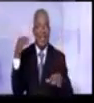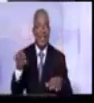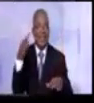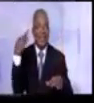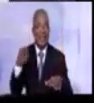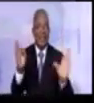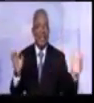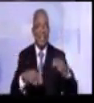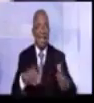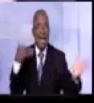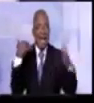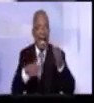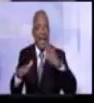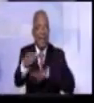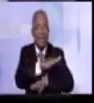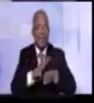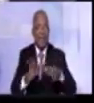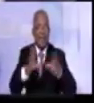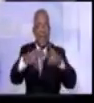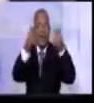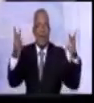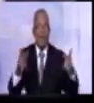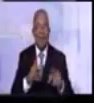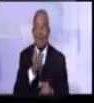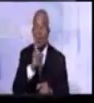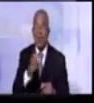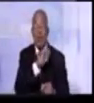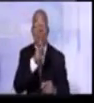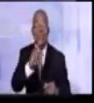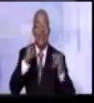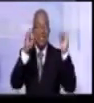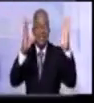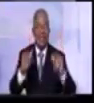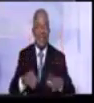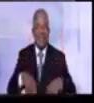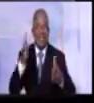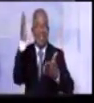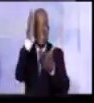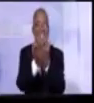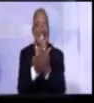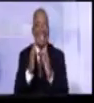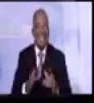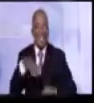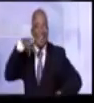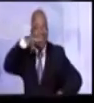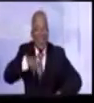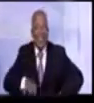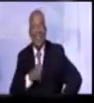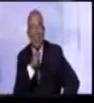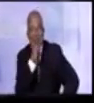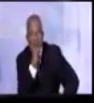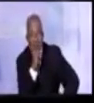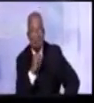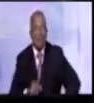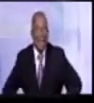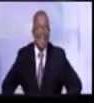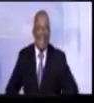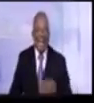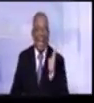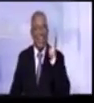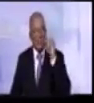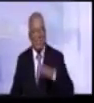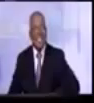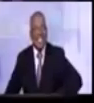marqué une halte sur le stand de la Côte d'Ivoire pour échanger avec les autorités ivoiriennes sur la politique de développement du président Alassane Ouattara. Une politique qui séduit